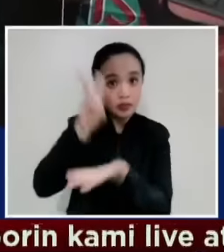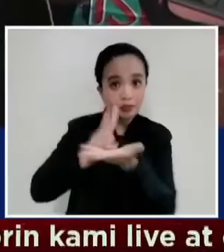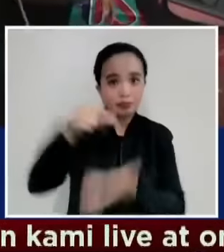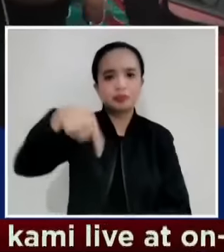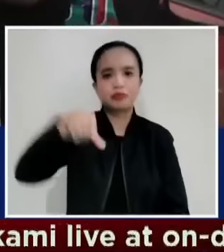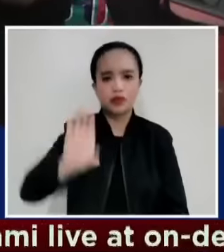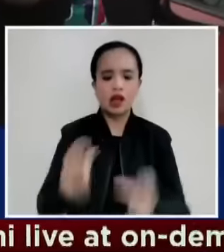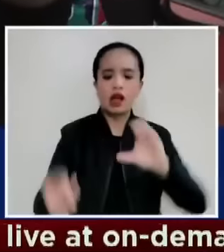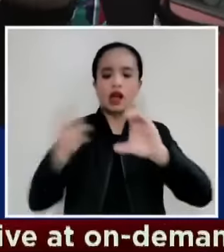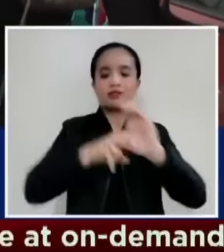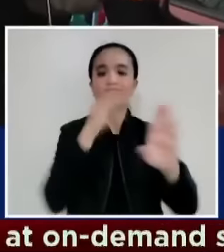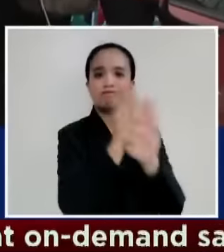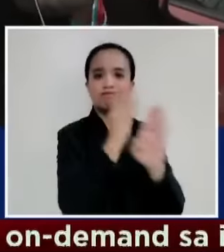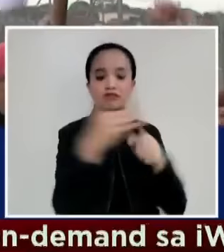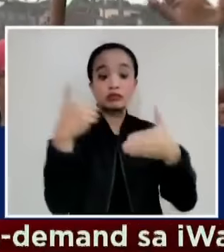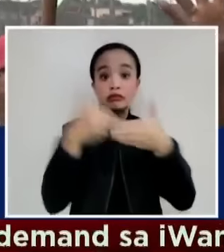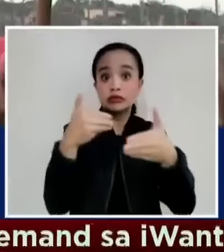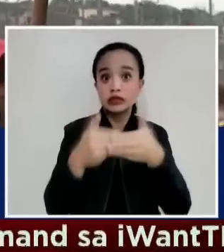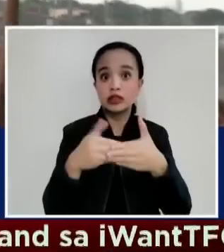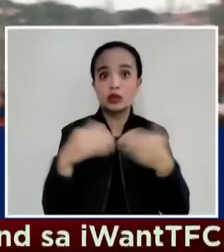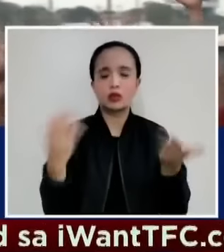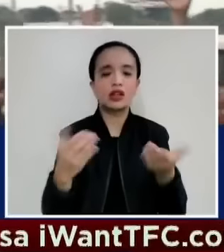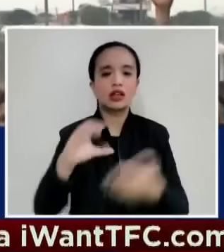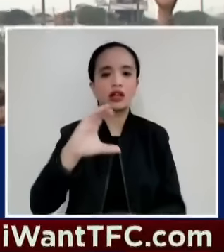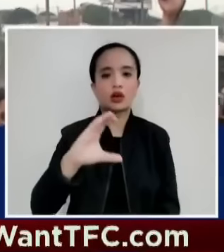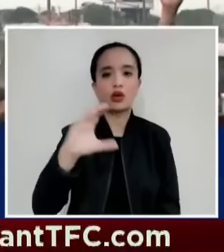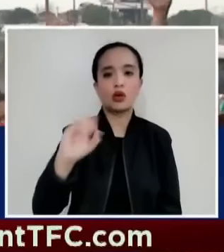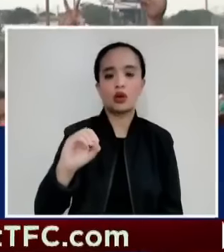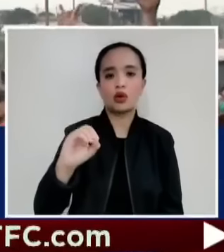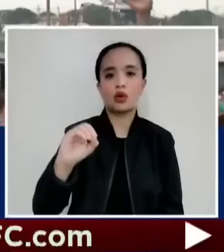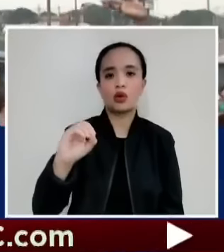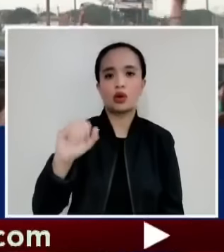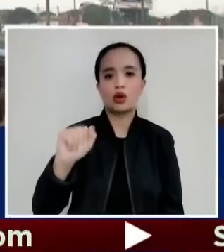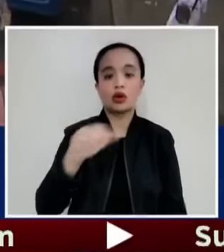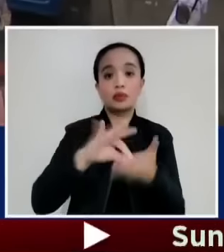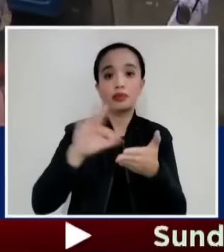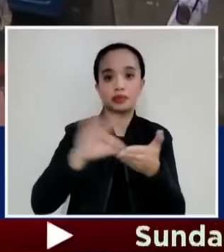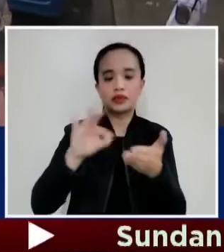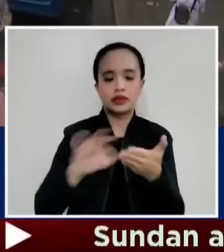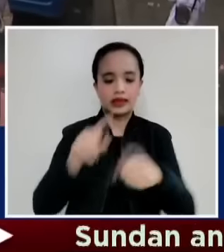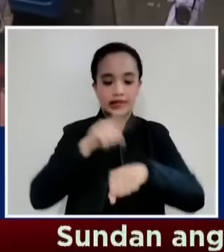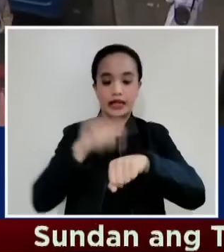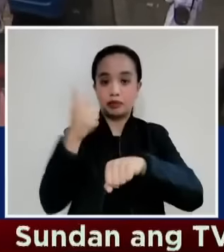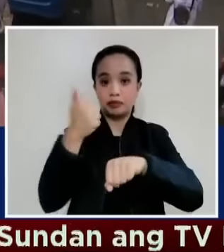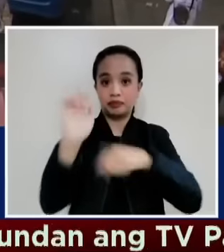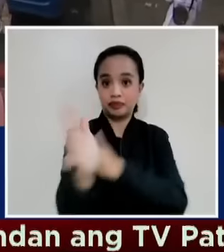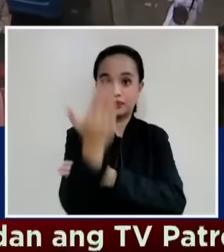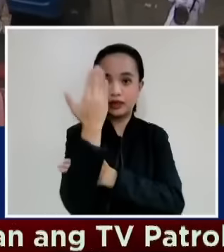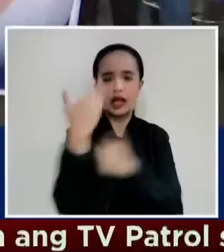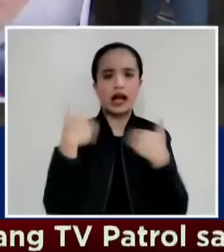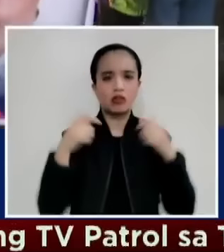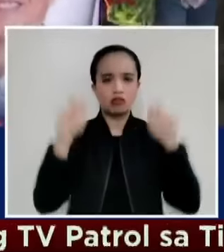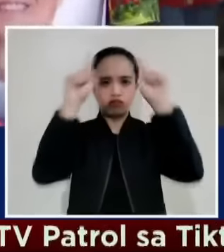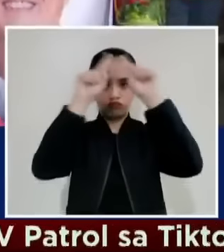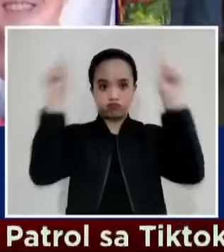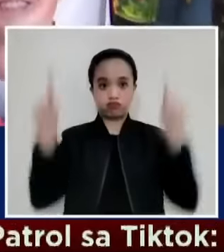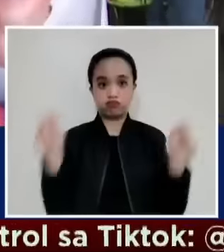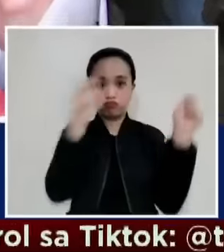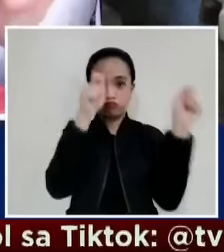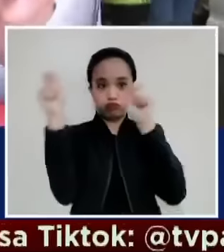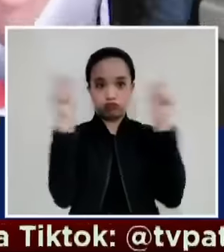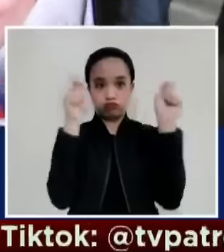sa tapat ng tanggapan ng Commission on Audit sila nagtipon-tipon. Pasado alas 10, bit-bit ang mga placard at bandera,